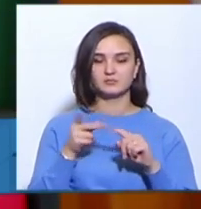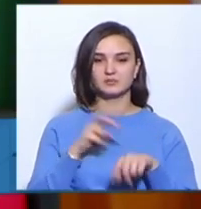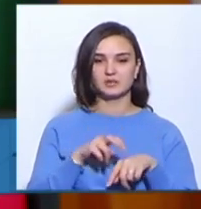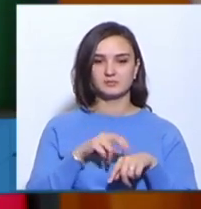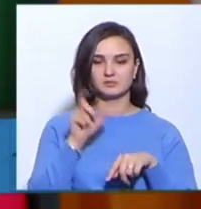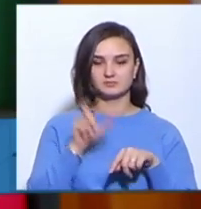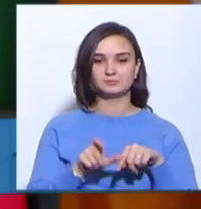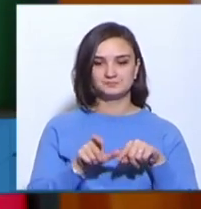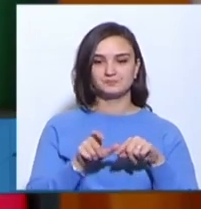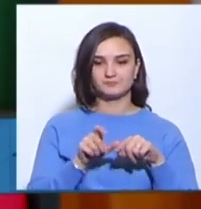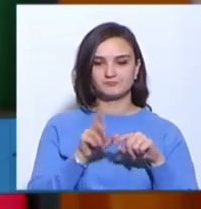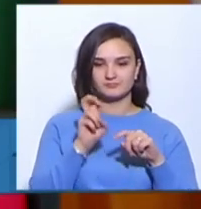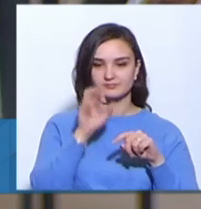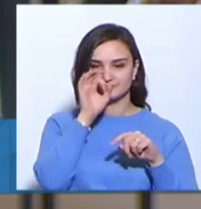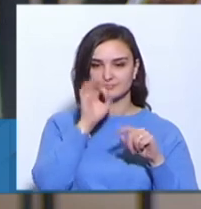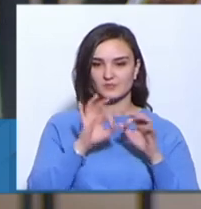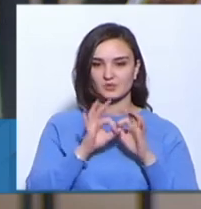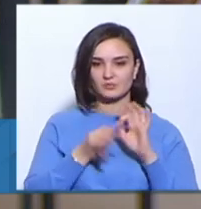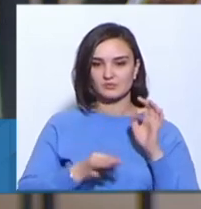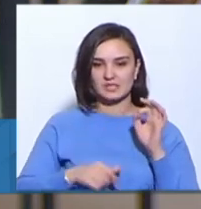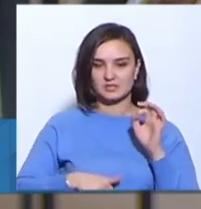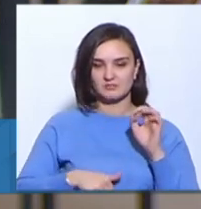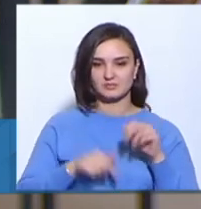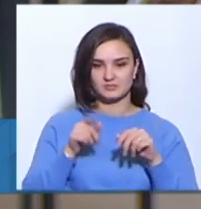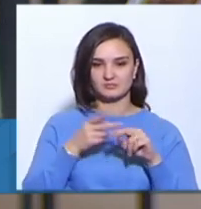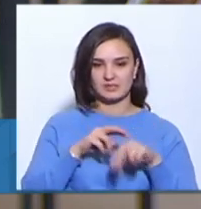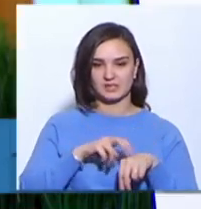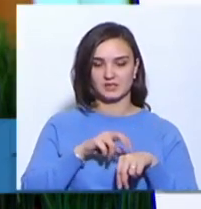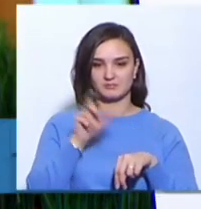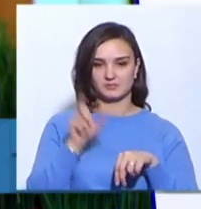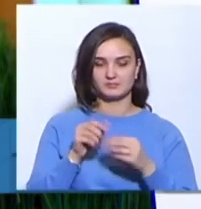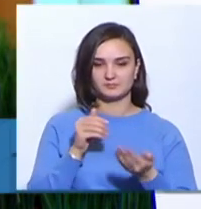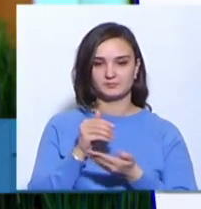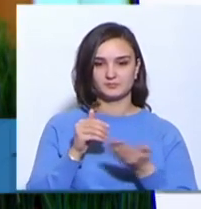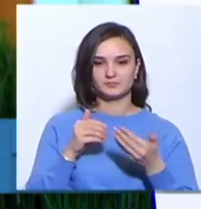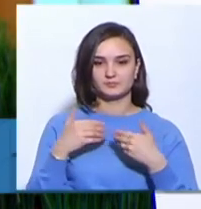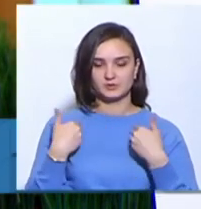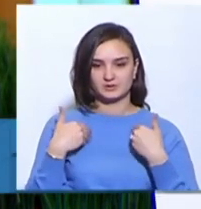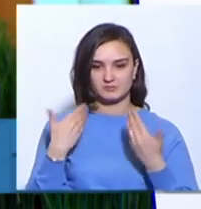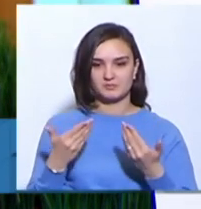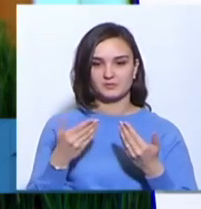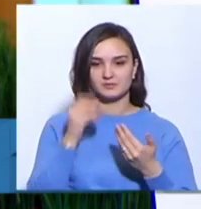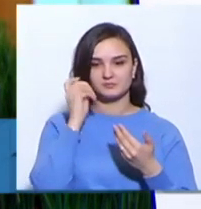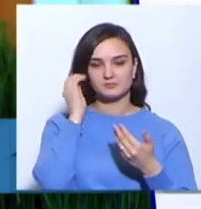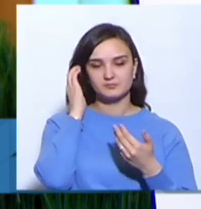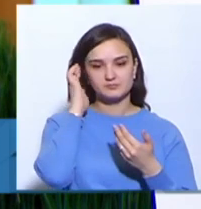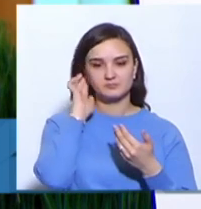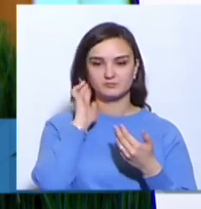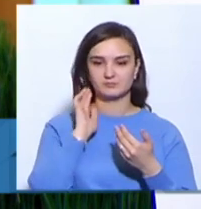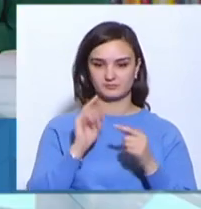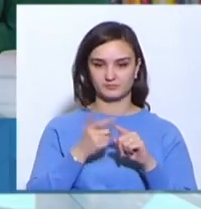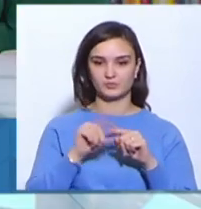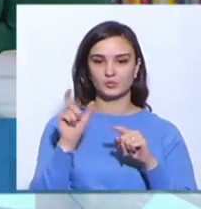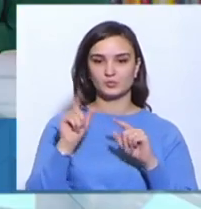ექიმი პროქტოლოგი ბატონი ბექა კევლიშვილი. დილამშვიდობისა, კოლეგებო. ჩვენ საერთო ნიშნებიც გვაქვს. ეს არის